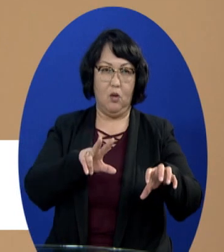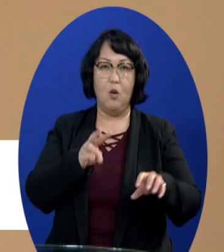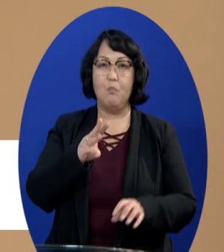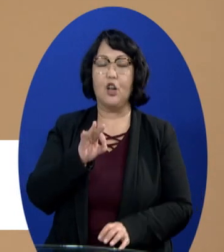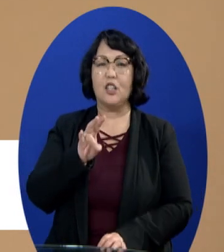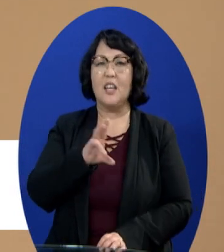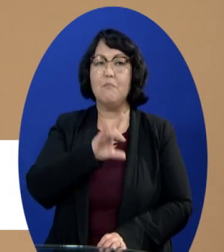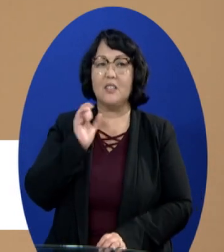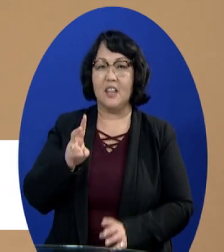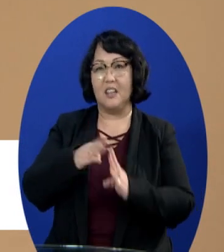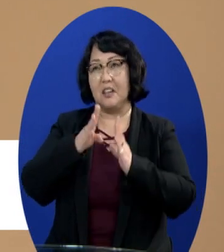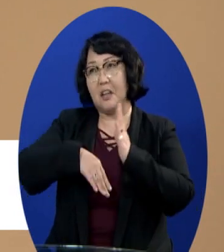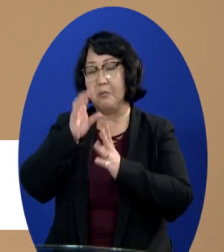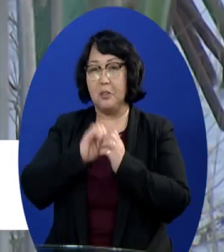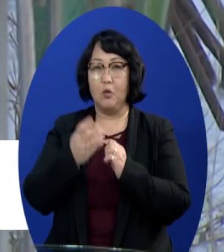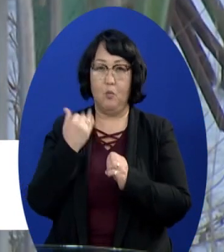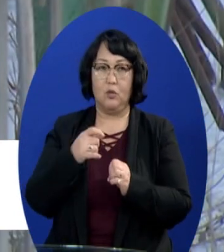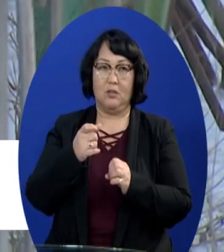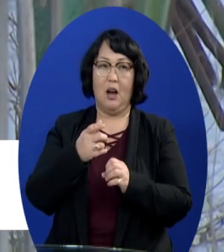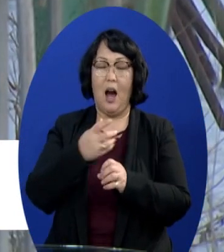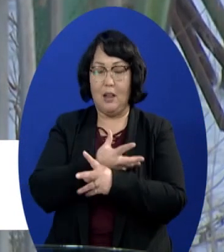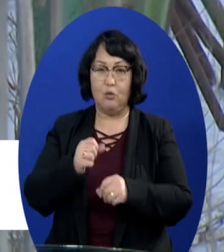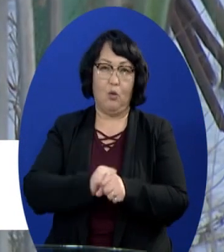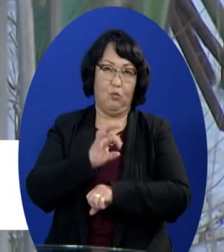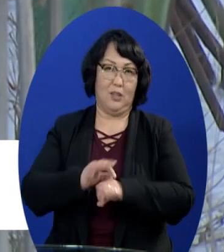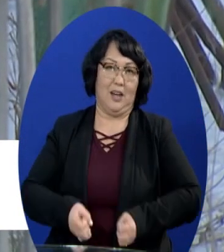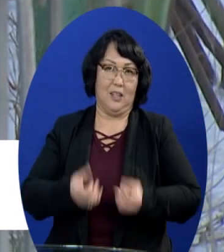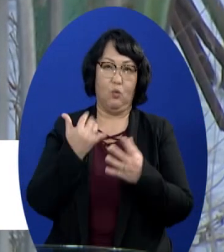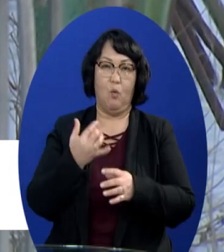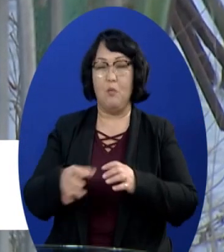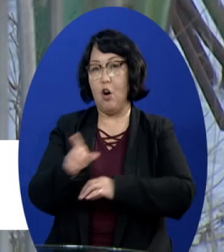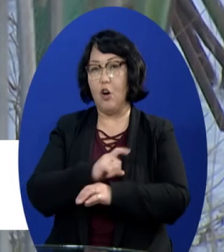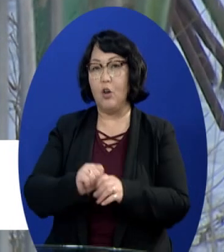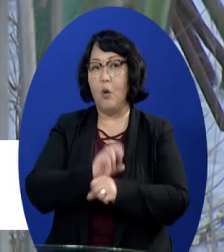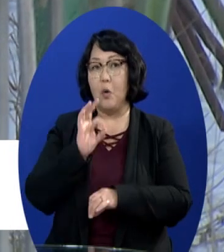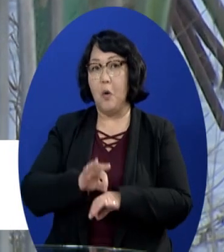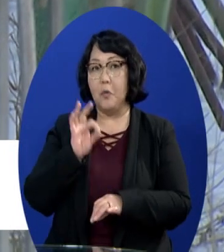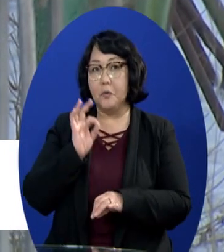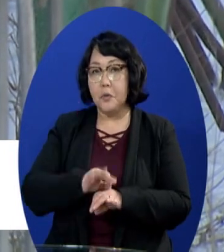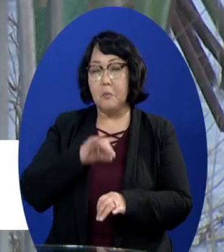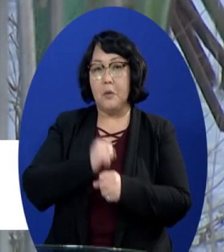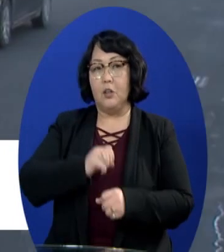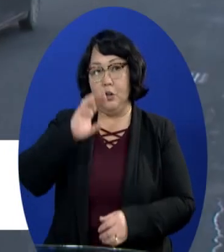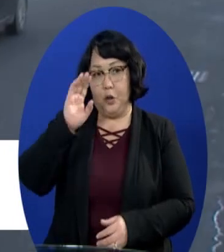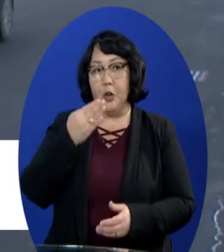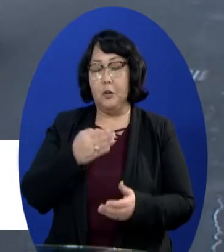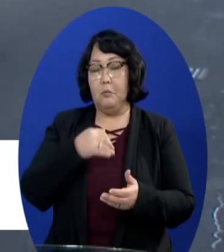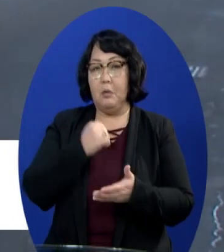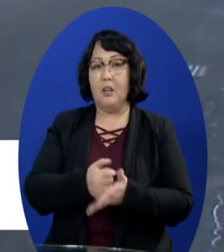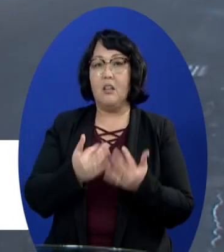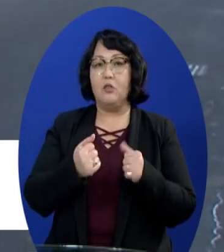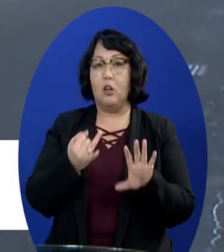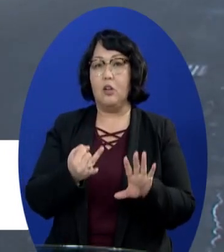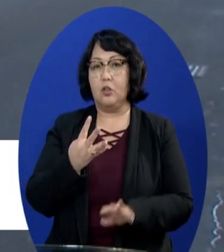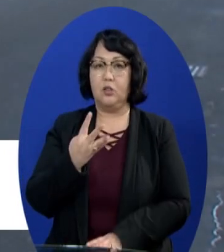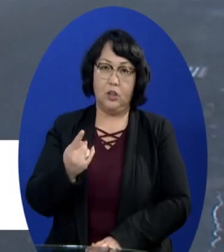хавтлууд засвар хийжсэн хүмүүс халдварт өртсөн. Ингэснээр Улаанбаатар хотод COVID-19-ийн халдварын батлагдсан тохиолдол 741 боллоо.